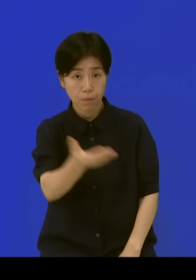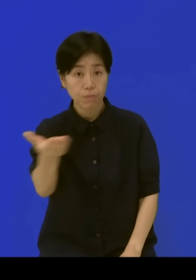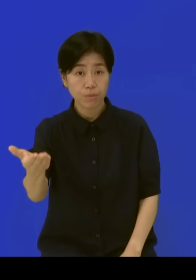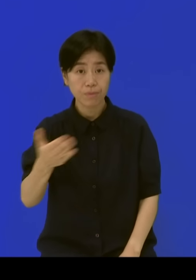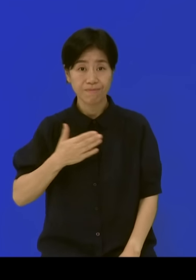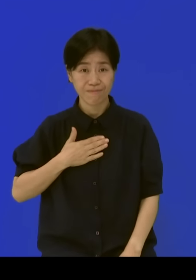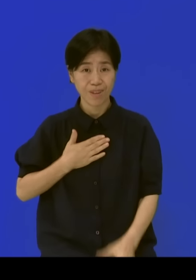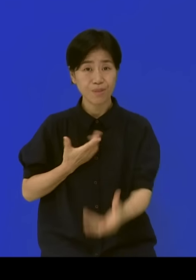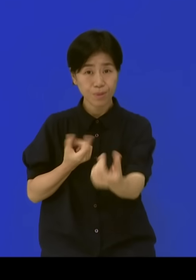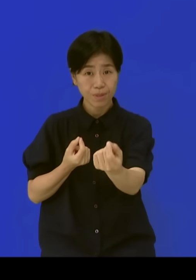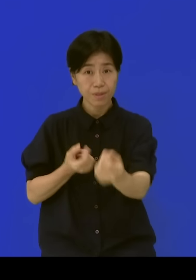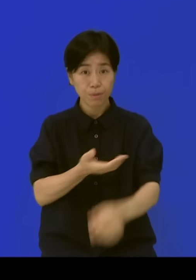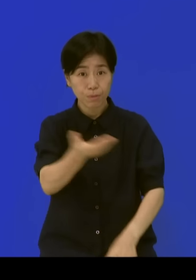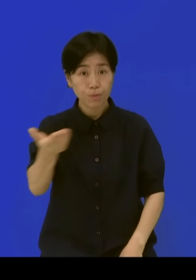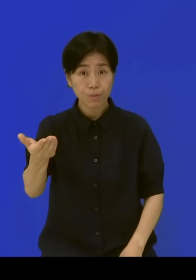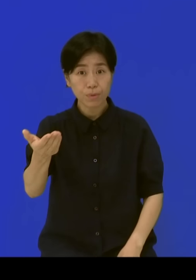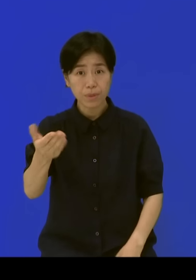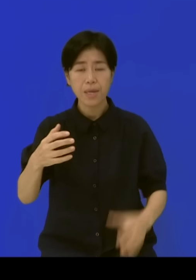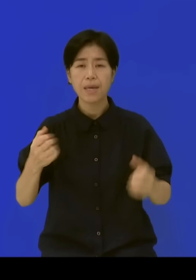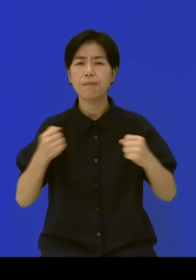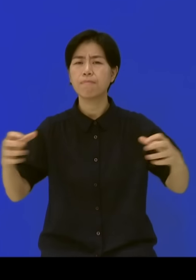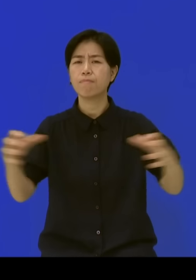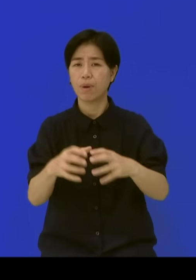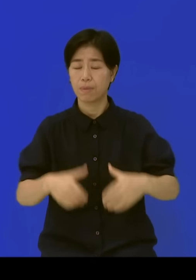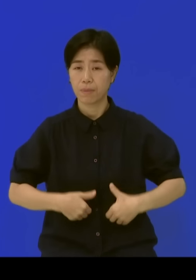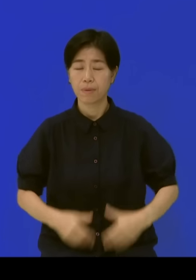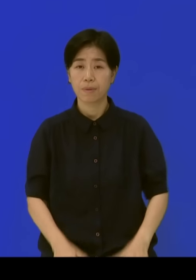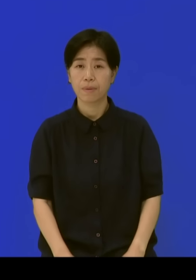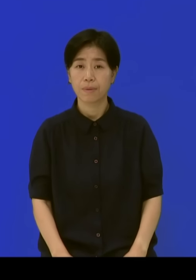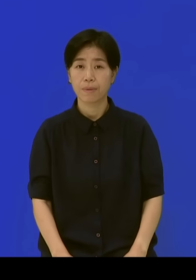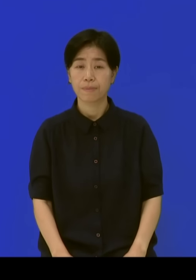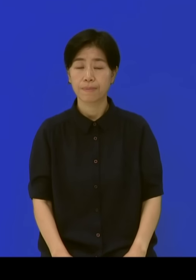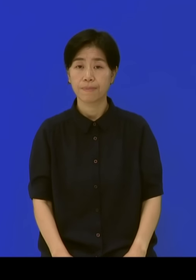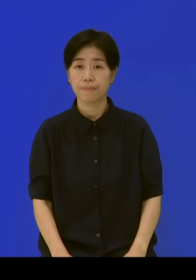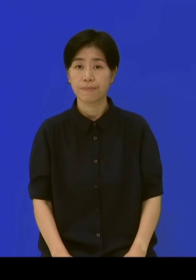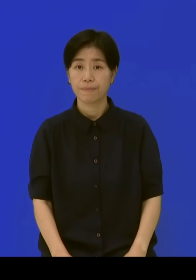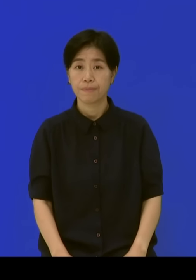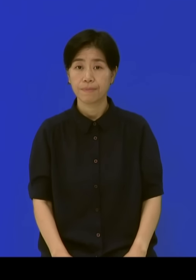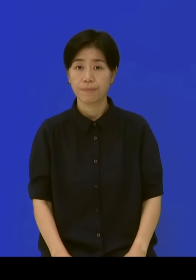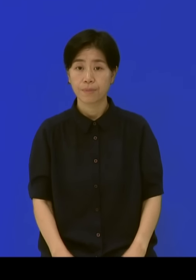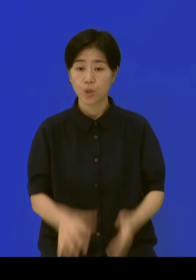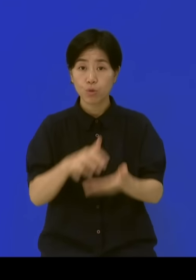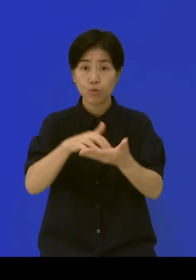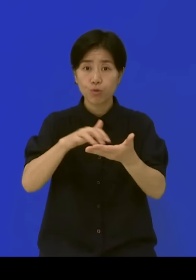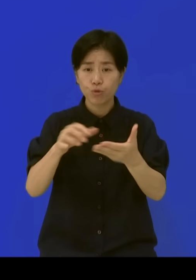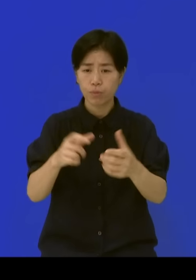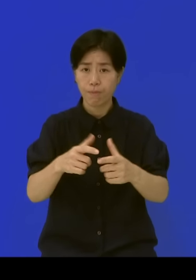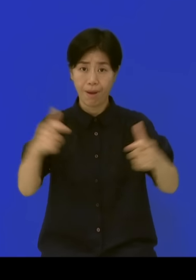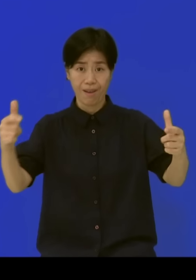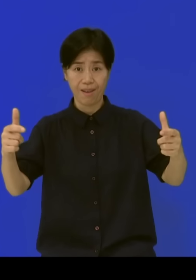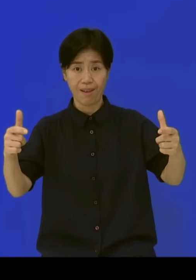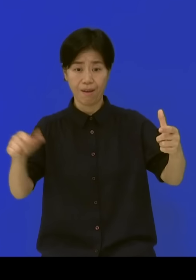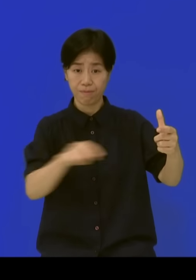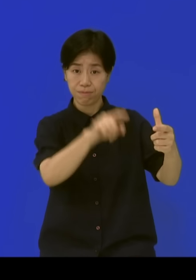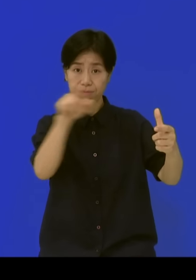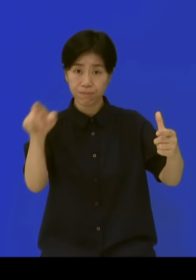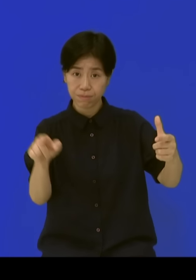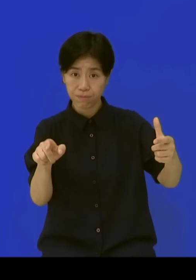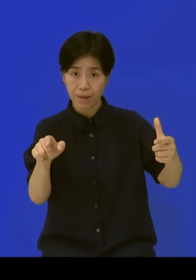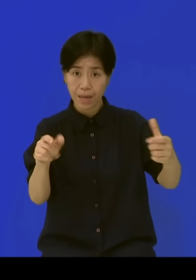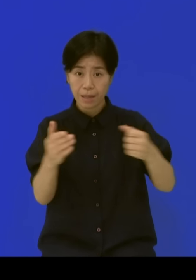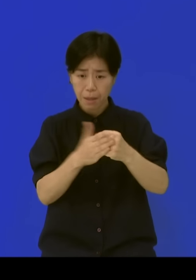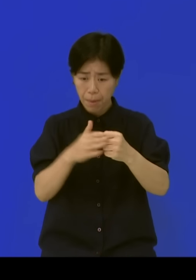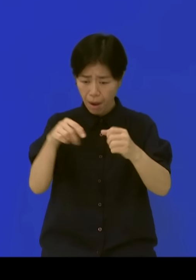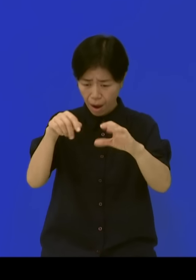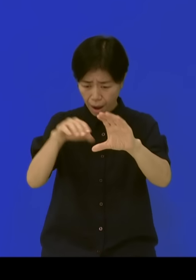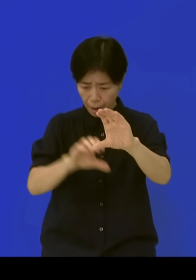여러분 같은 분들이 될 수도 있다고 생각합니다. 여기 있는 분들은 수적 강세가 있기 때문에 저 밑바닥에 눌려서